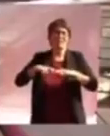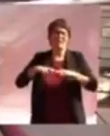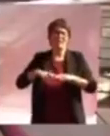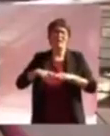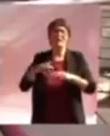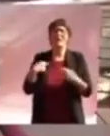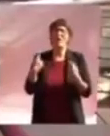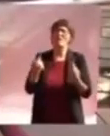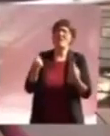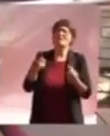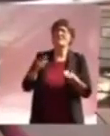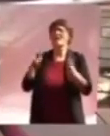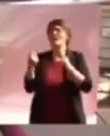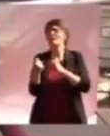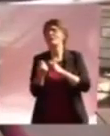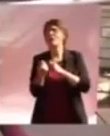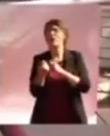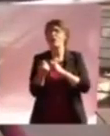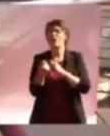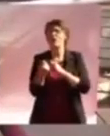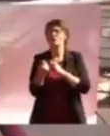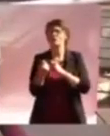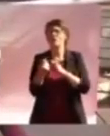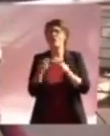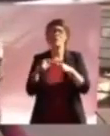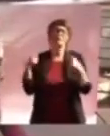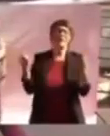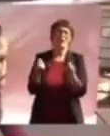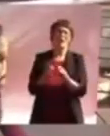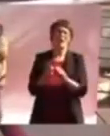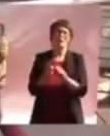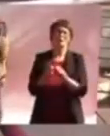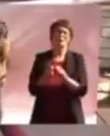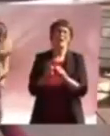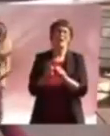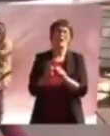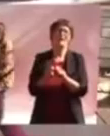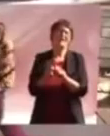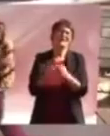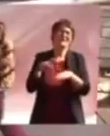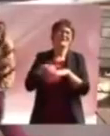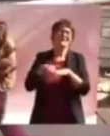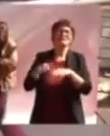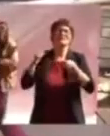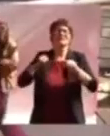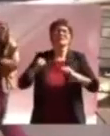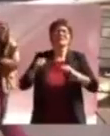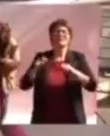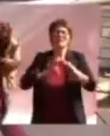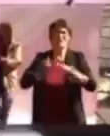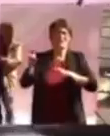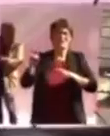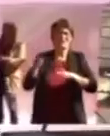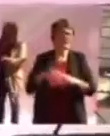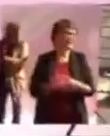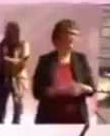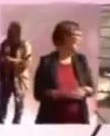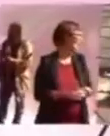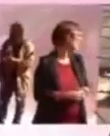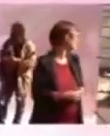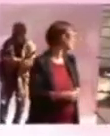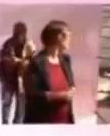diciamo globale del servizio sanitario nazionale ma io penso che